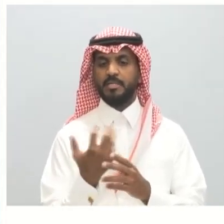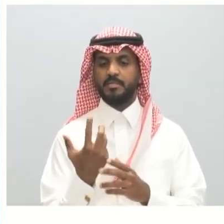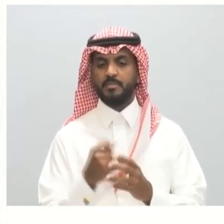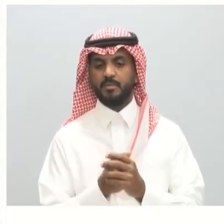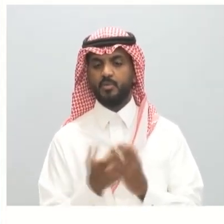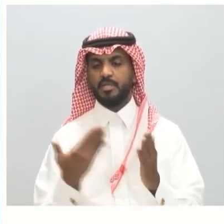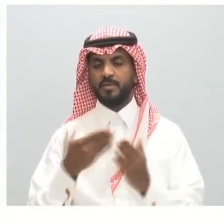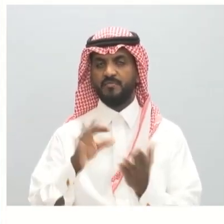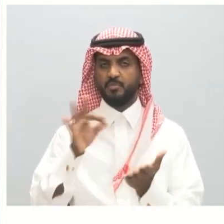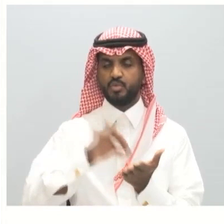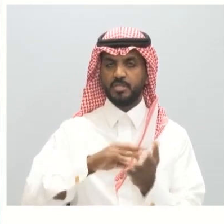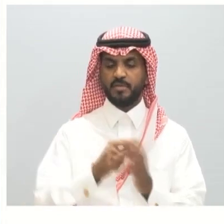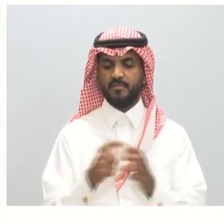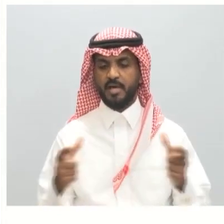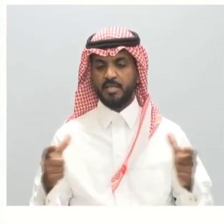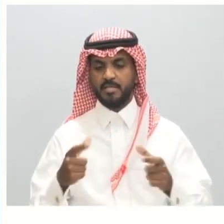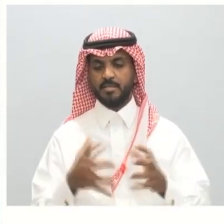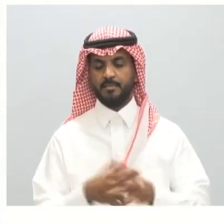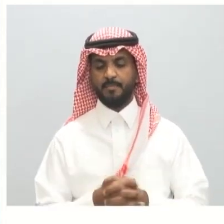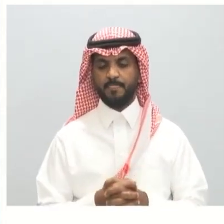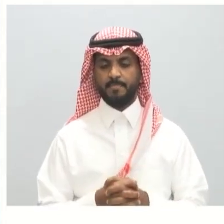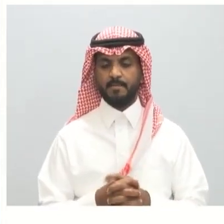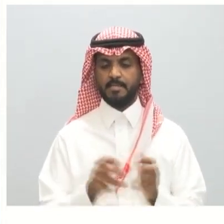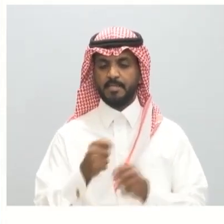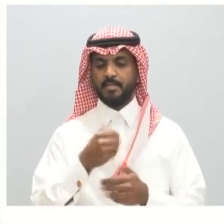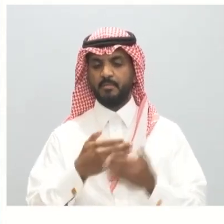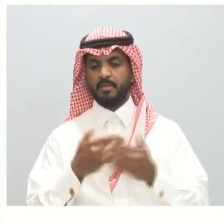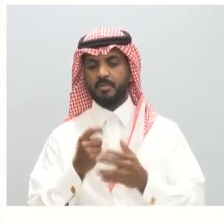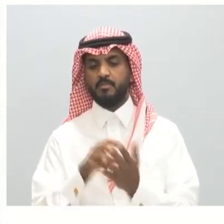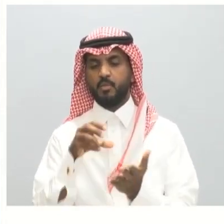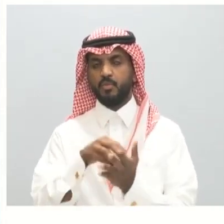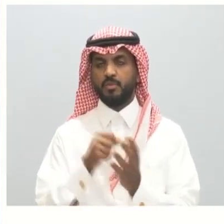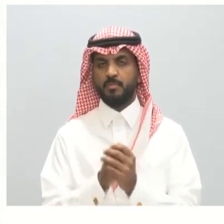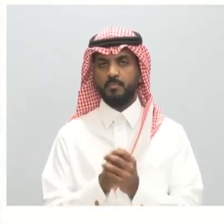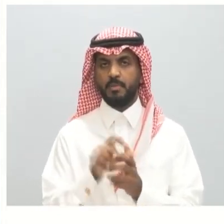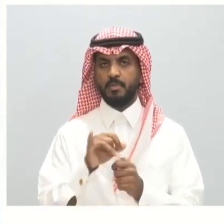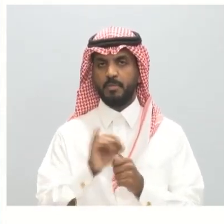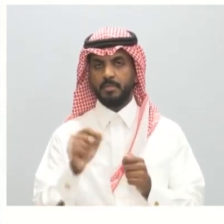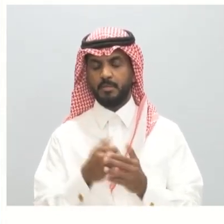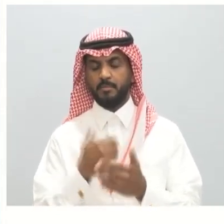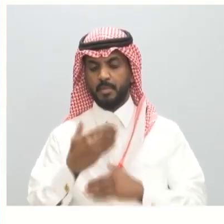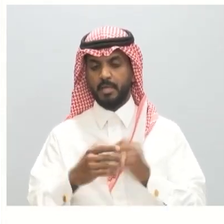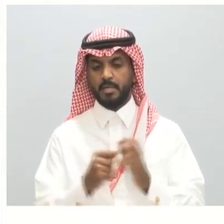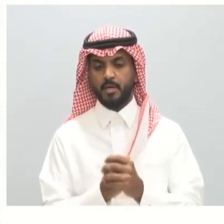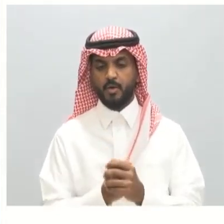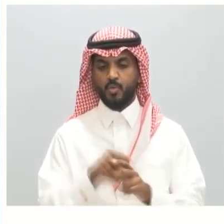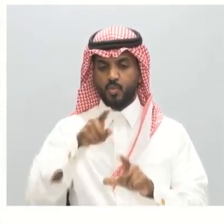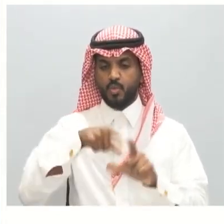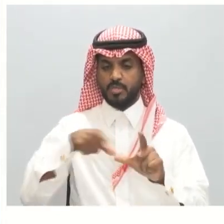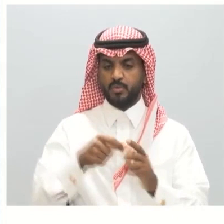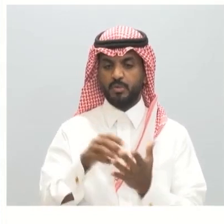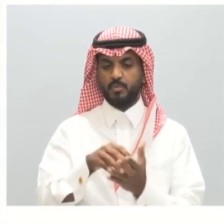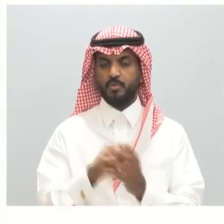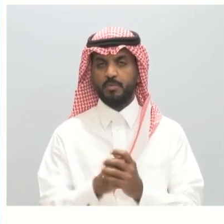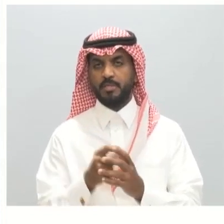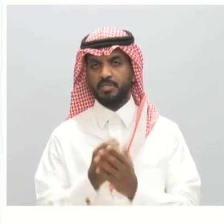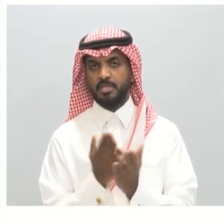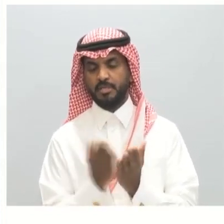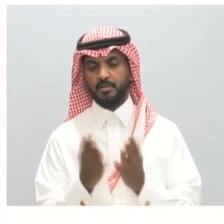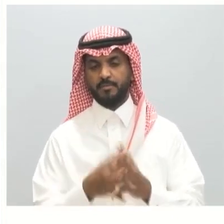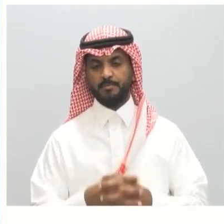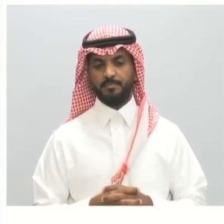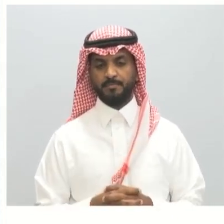الساحه استخدم لبنات الموضع بالمليمتر للحركه وزاويه الموضع بالدرجات للانعطاف